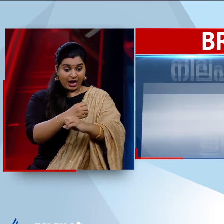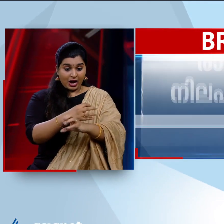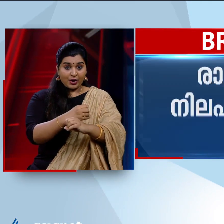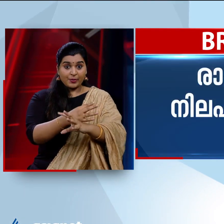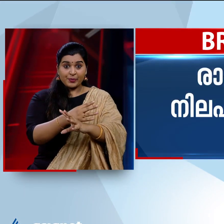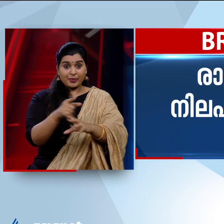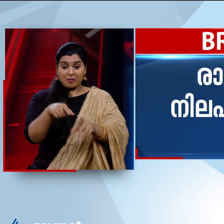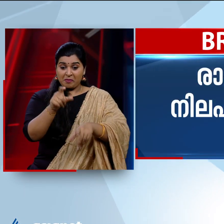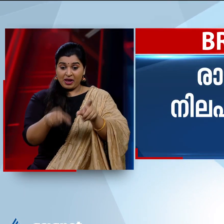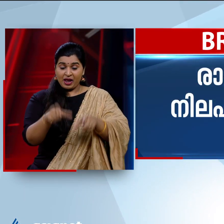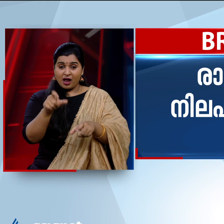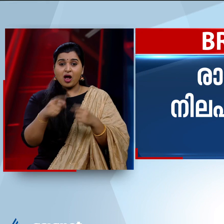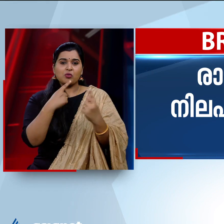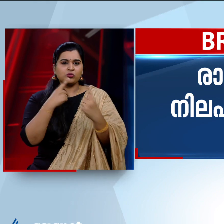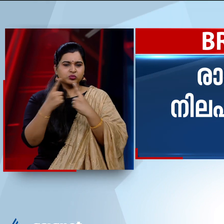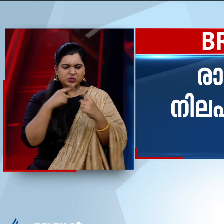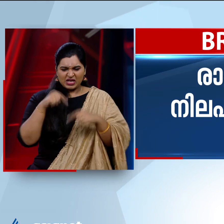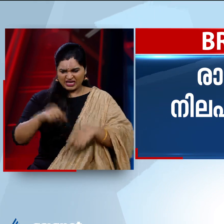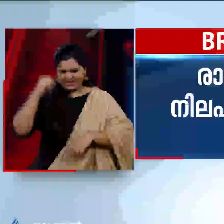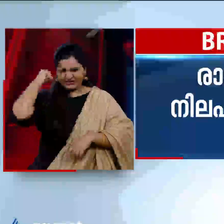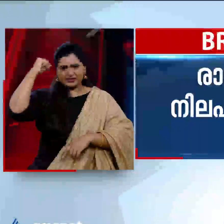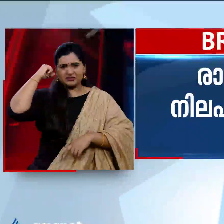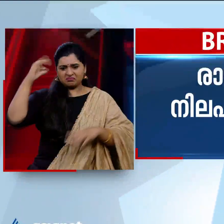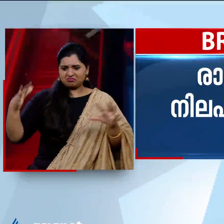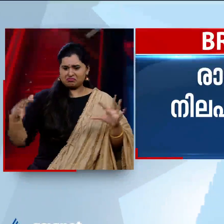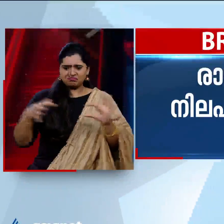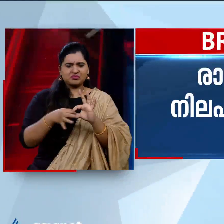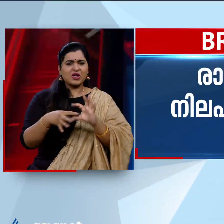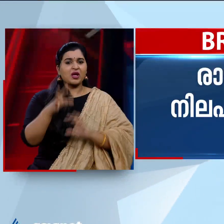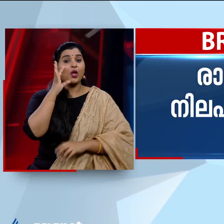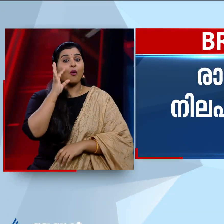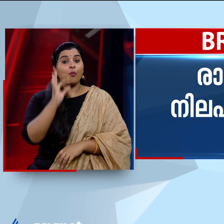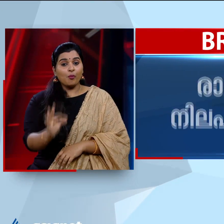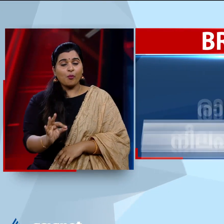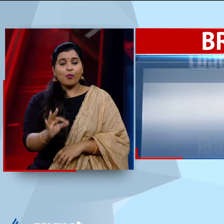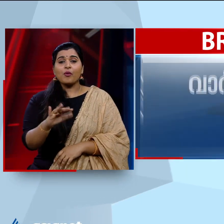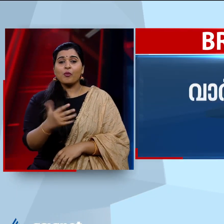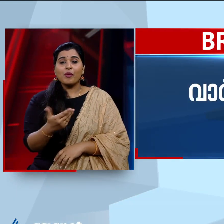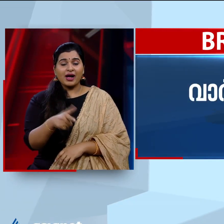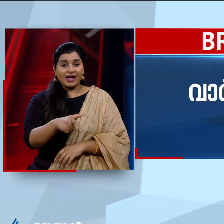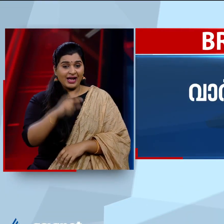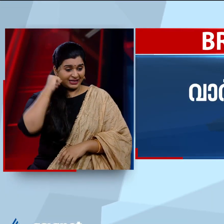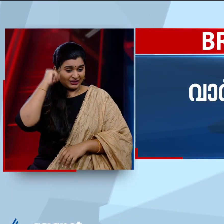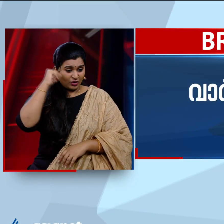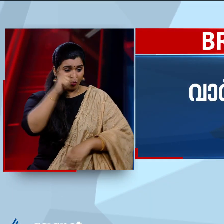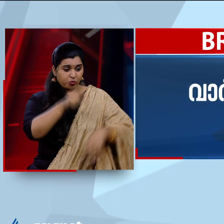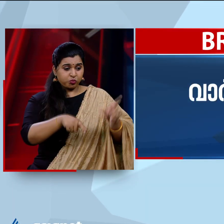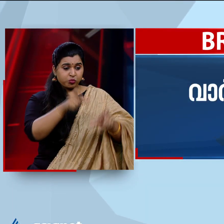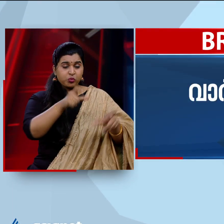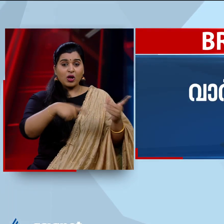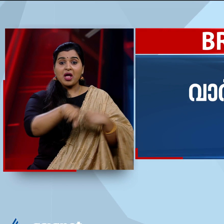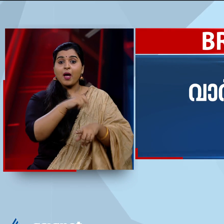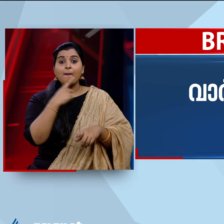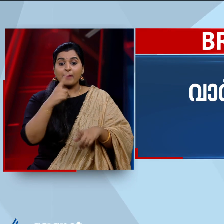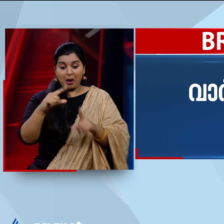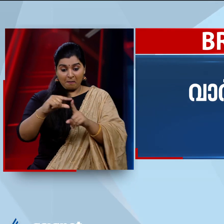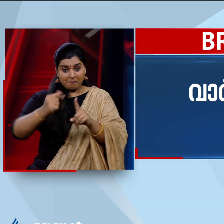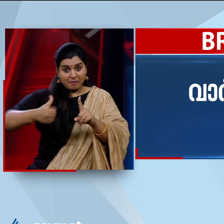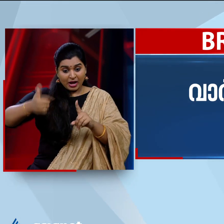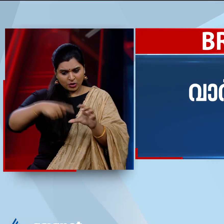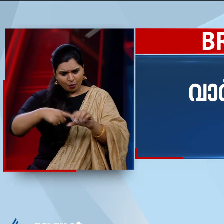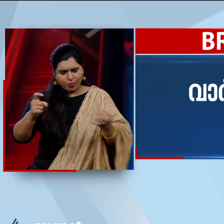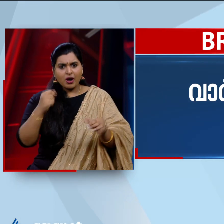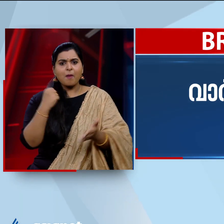സംബന്ധിച്ചിടത്തോളം, അതുപോലെ തന്നെ ഈ സമരത്തെ സംബന്ധിച്ചിടത്തോളം ഏറെ നിർണായകമാണ്. പ്രത്യേകിച്ചും സമരക്കാർ പറയുന്നത് ഈ രാജിയിൽ കുറഞ്ഞ, രാജി മാത്രമല്ല ഈ